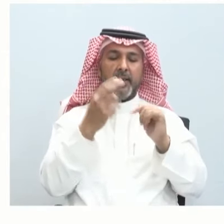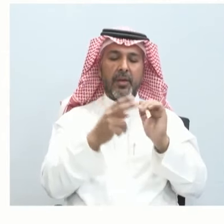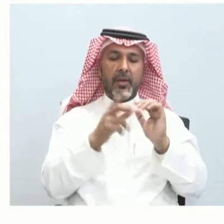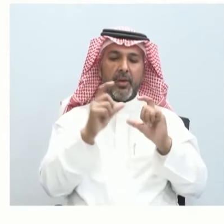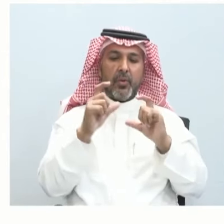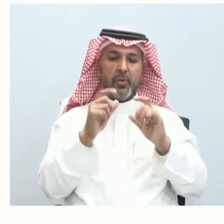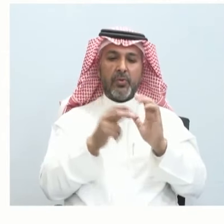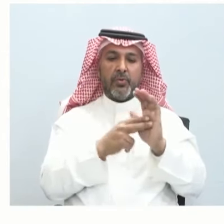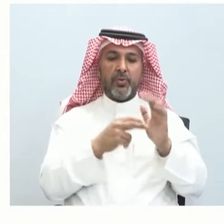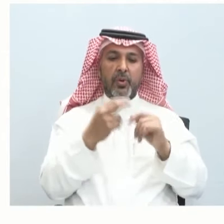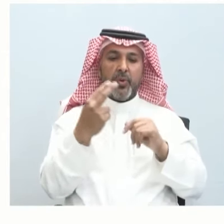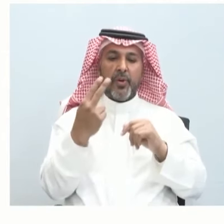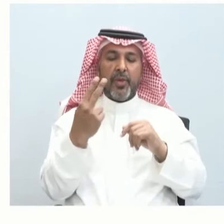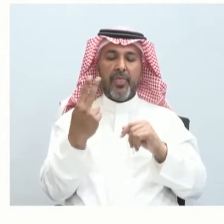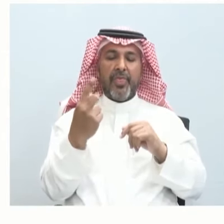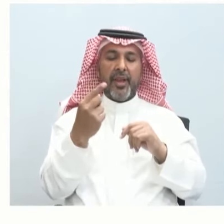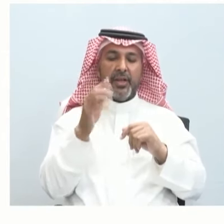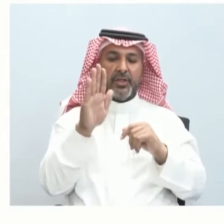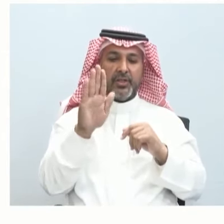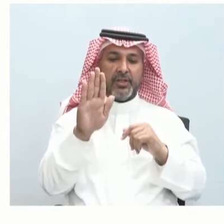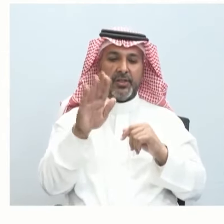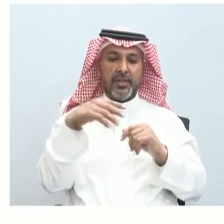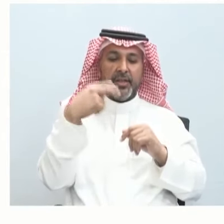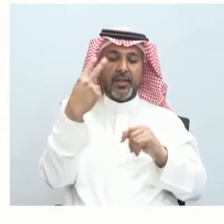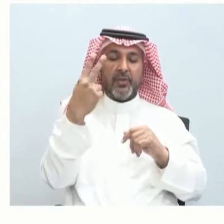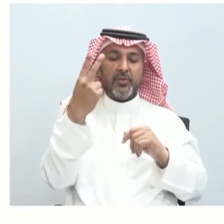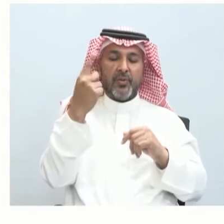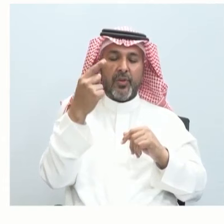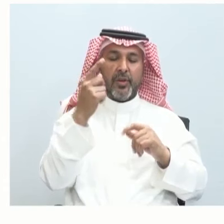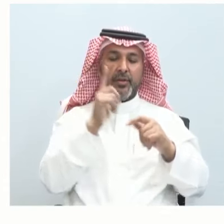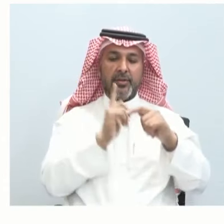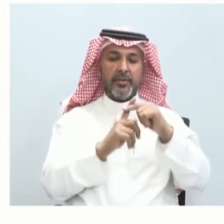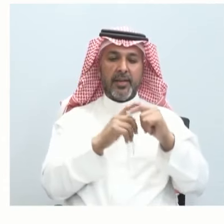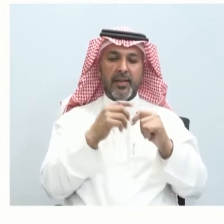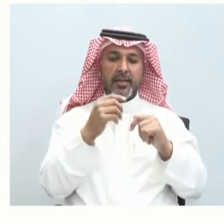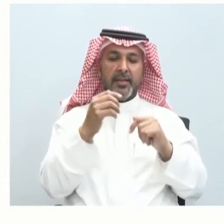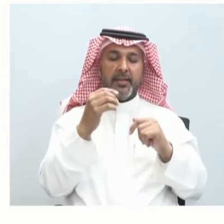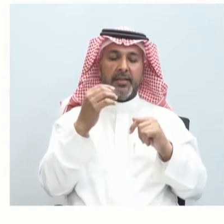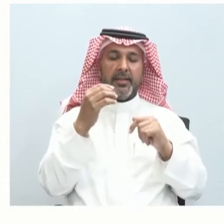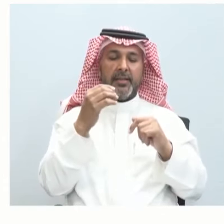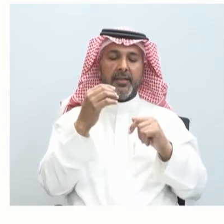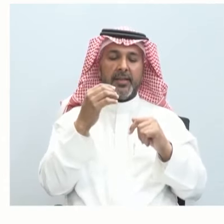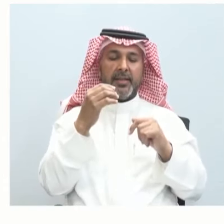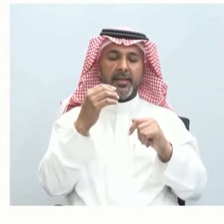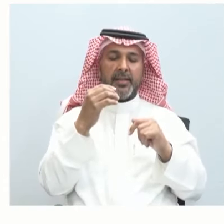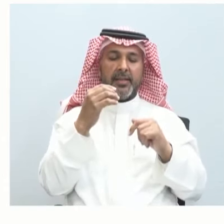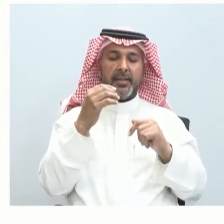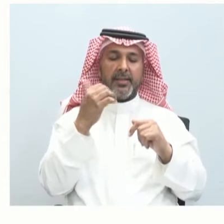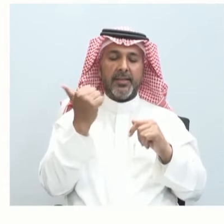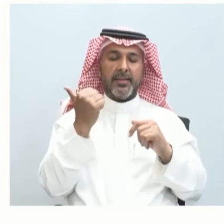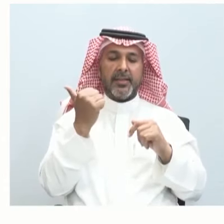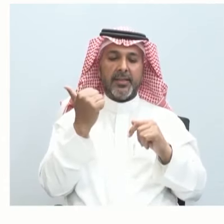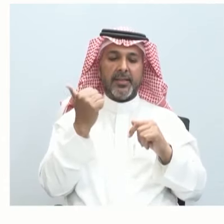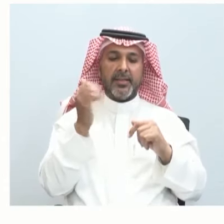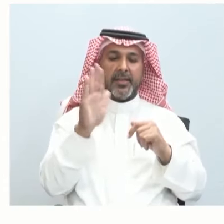باء موجوده في الاس اذا هنا الاس 12 وهنا الاس يساوي 10 اما هنا الاس لابد من